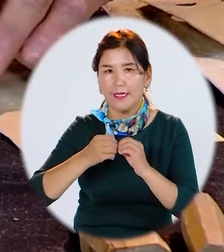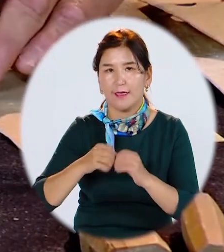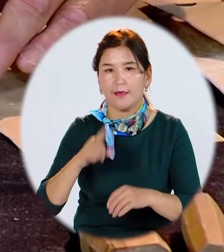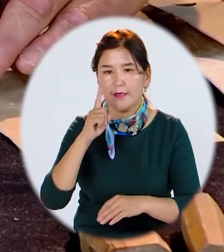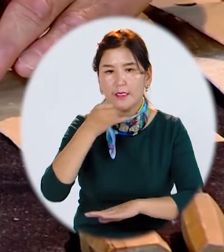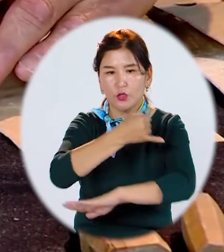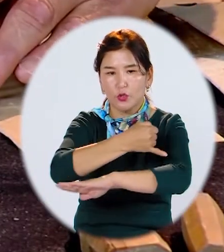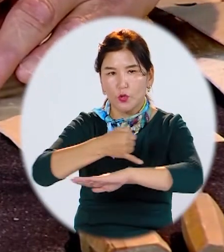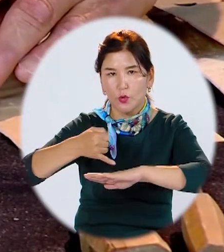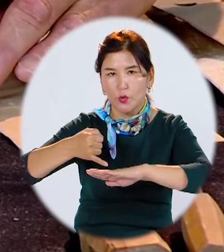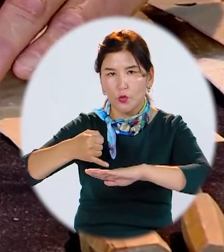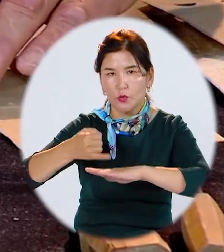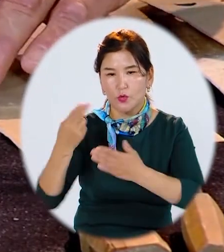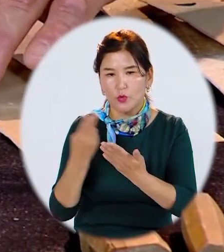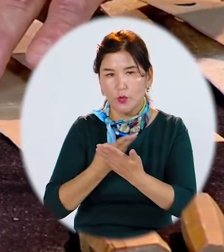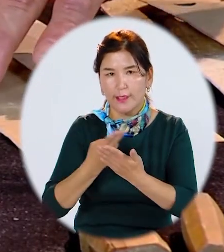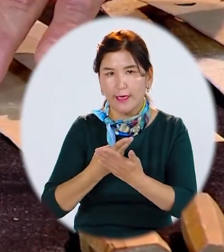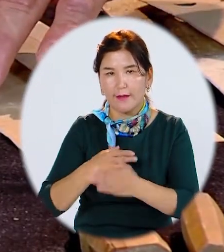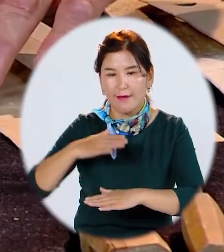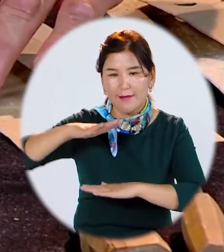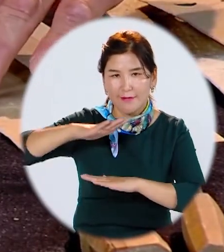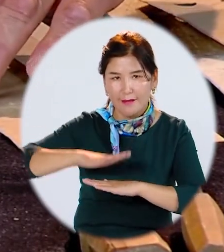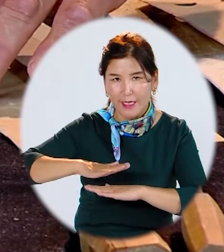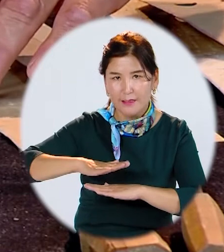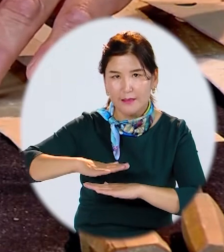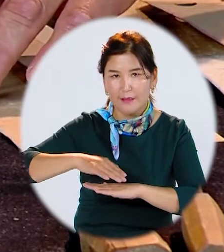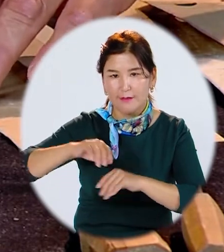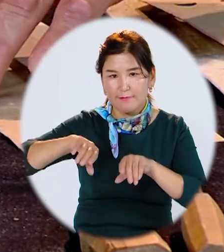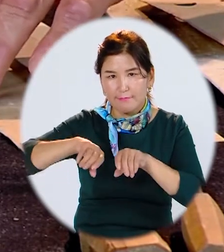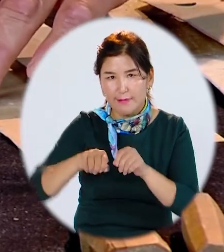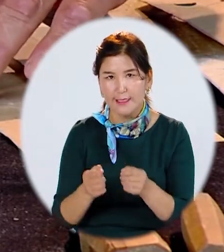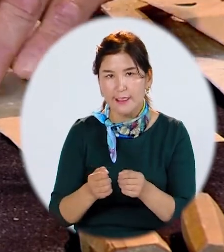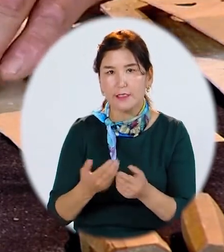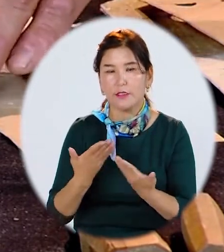татлаа. За ингээд дарж өгч тасалж өгнө.